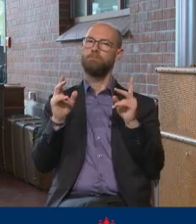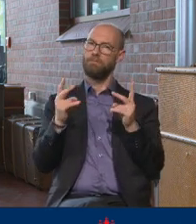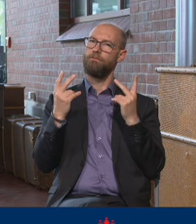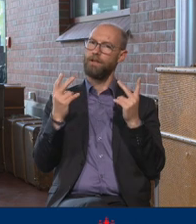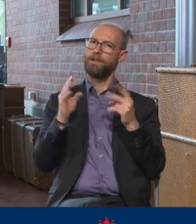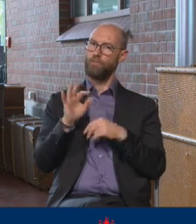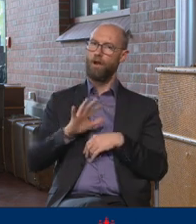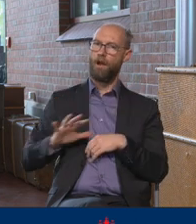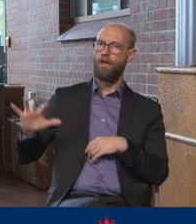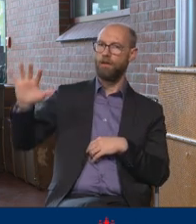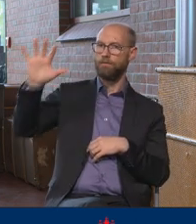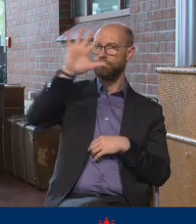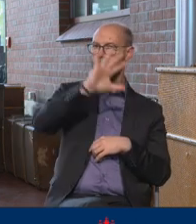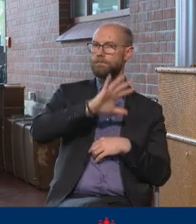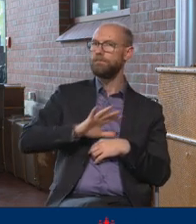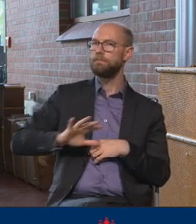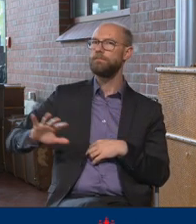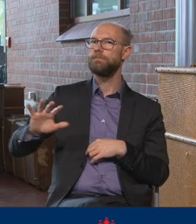großer bedeutung sind